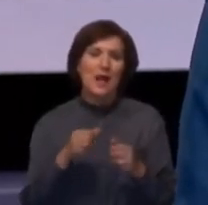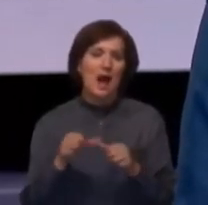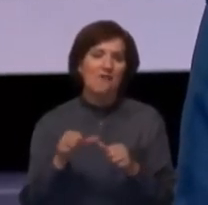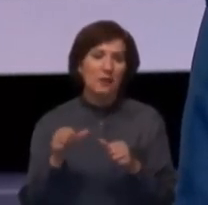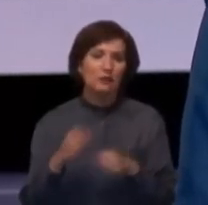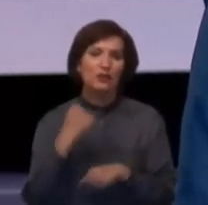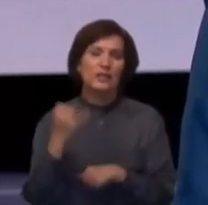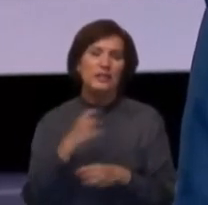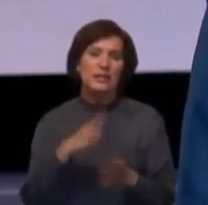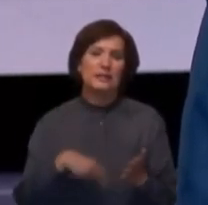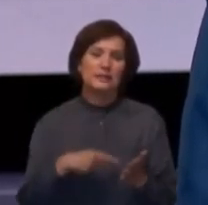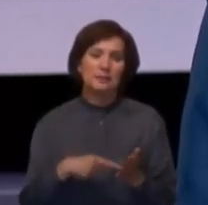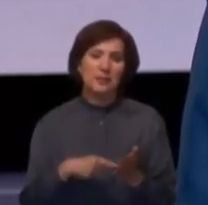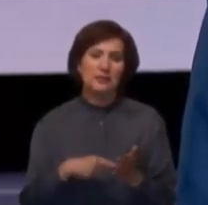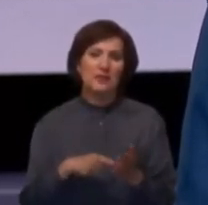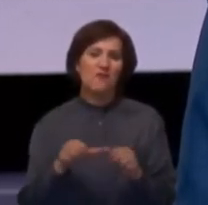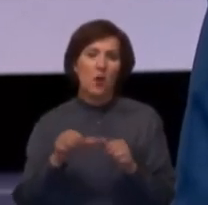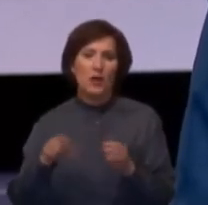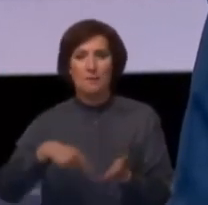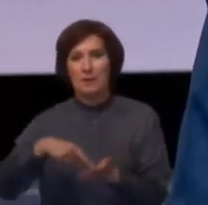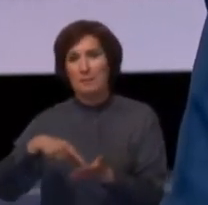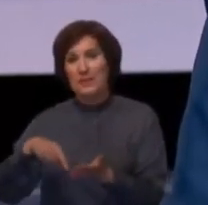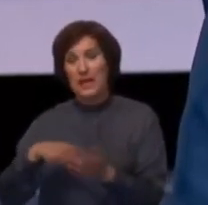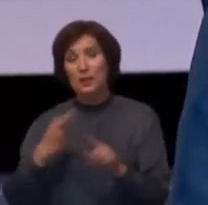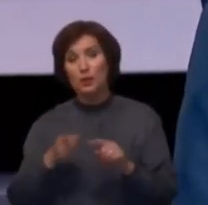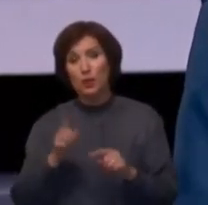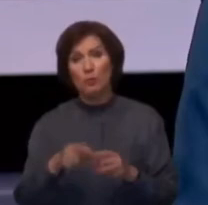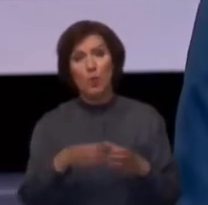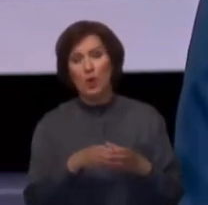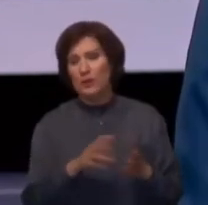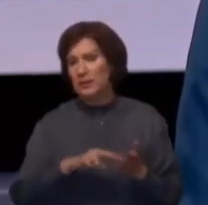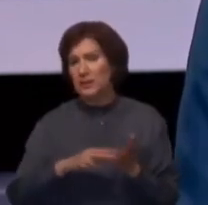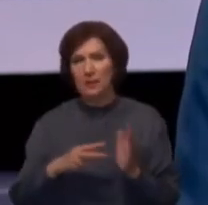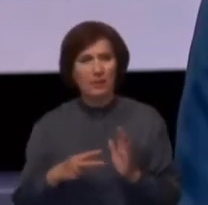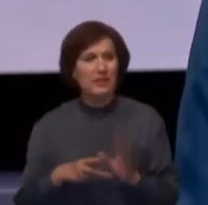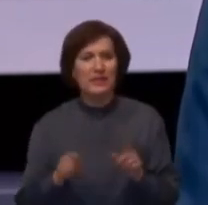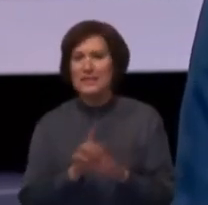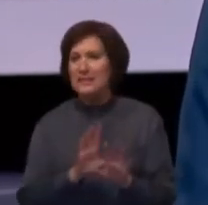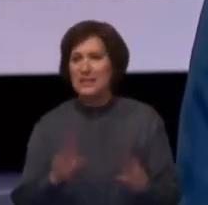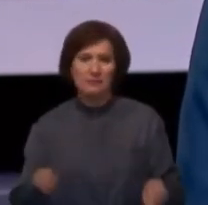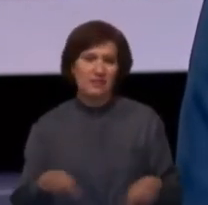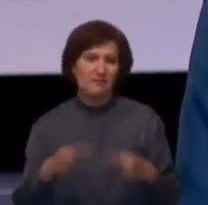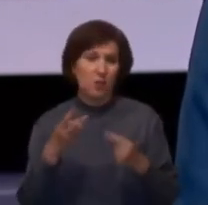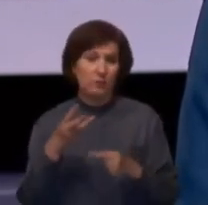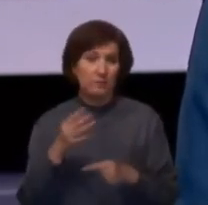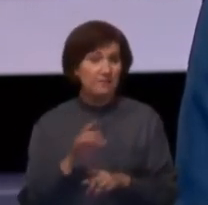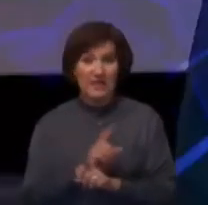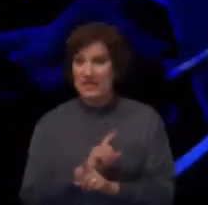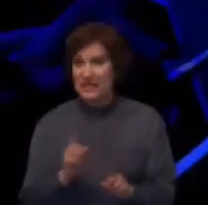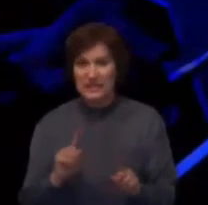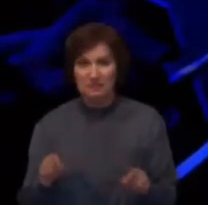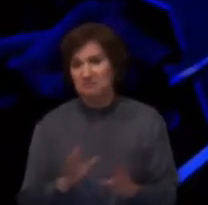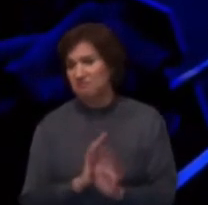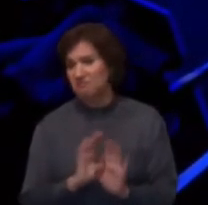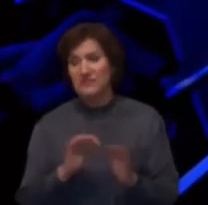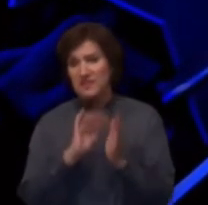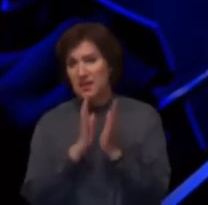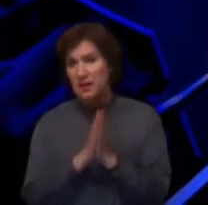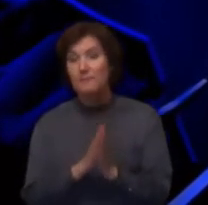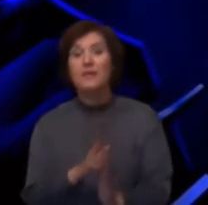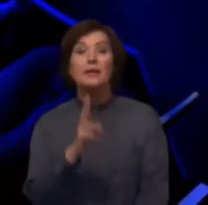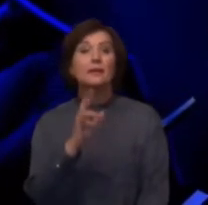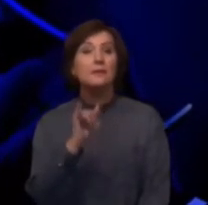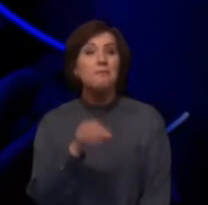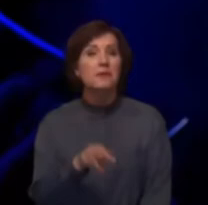Виключно інтереси міста в окремих питаннях. Тому коаліцію не плануємо ні з ким створювати. Ні з ким створювати? Ні з ким. Взагалі. Віталій